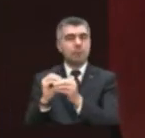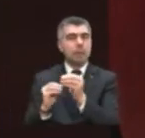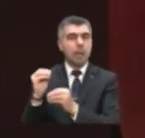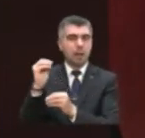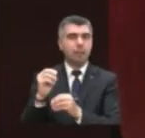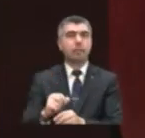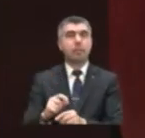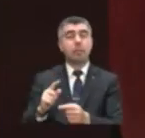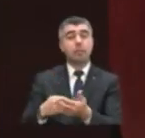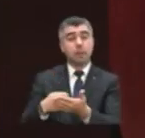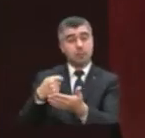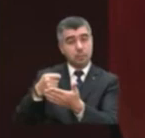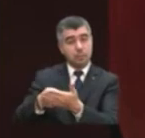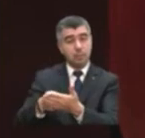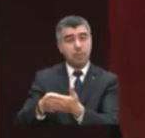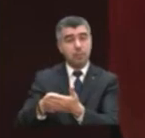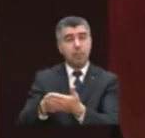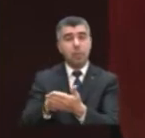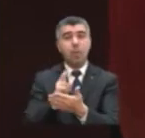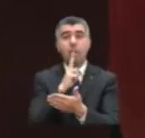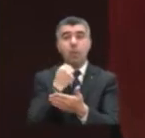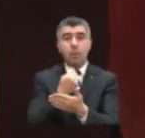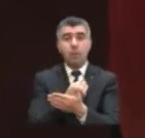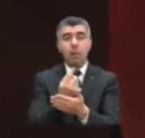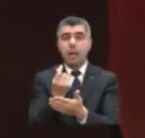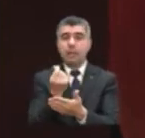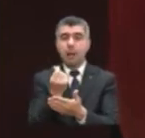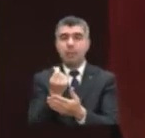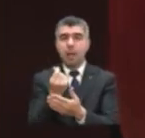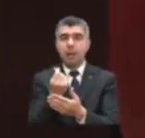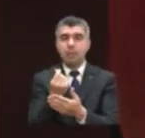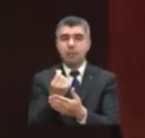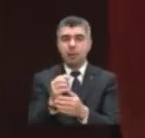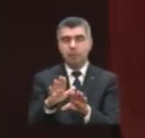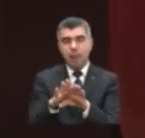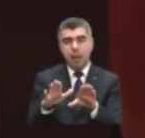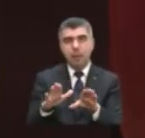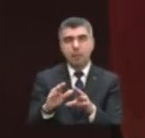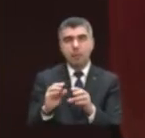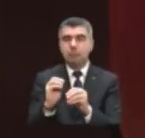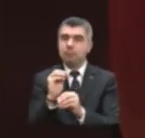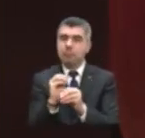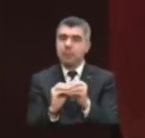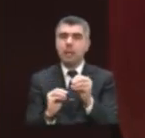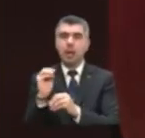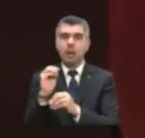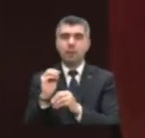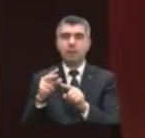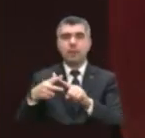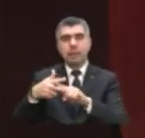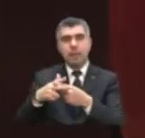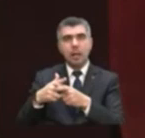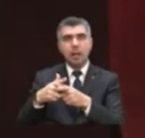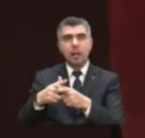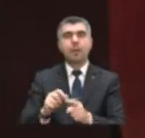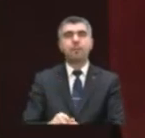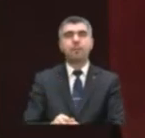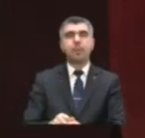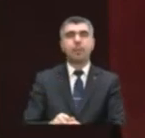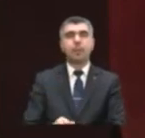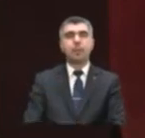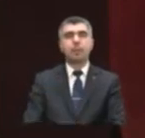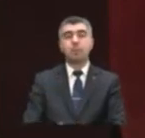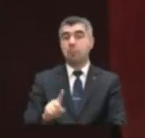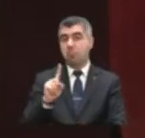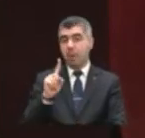ورغم المساهمة الدولة كيبقى ثمن ديال العقار الصناعي حتى هو مرتفع.